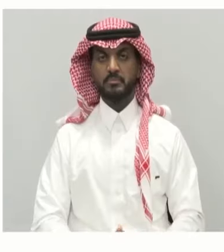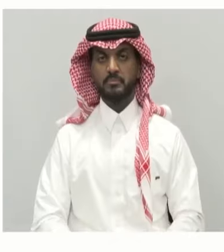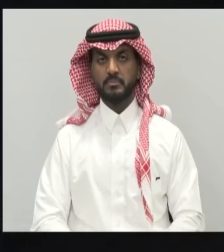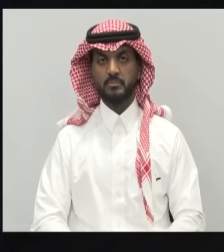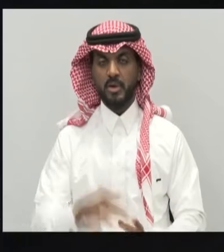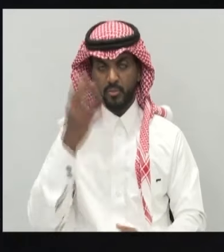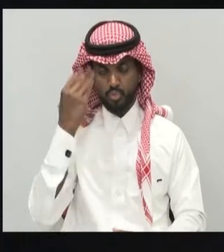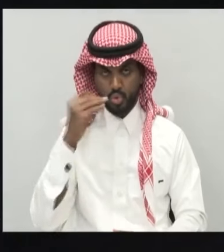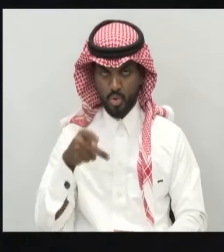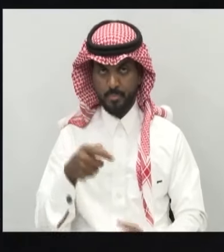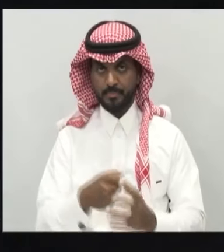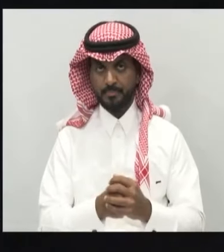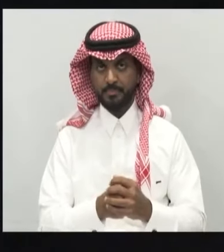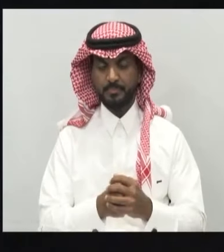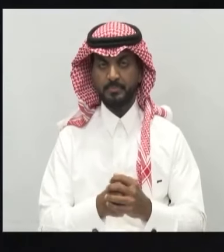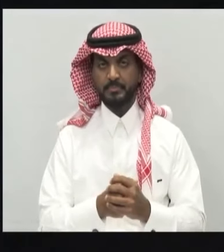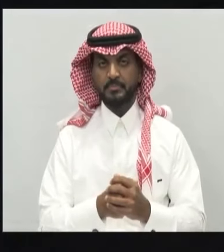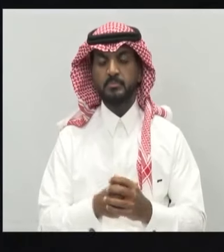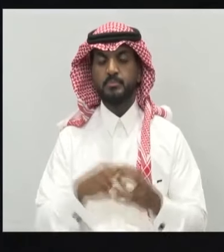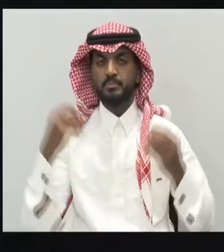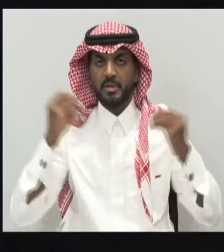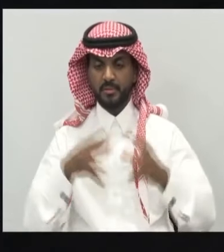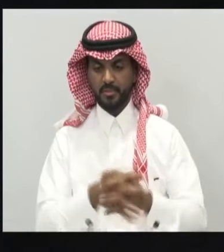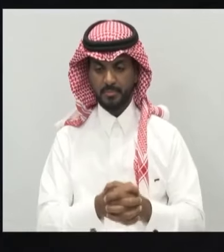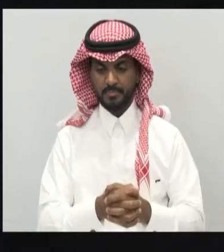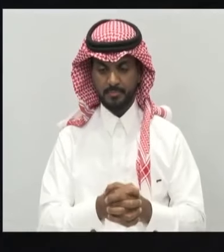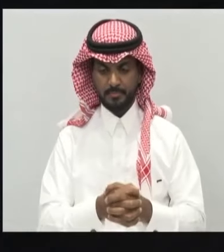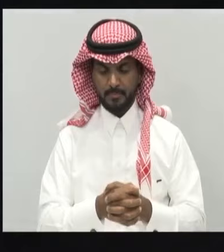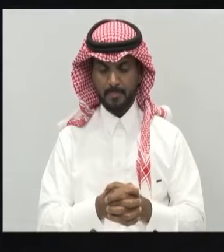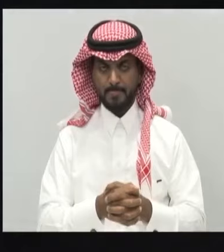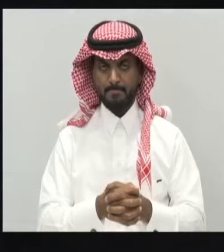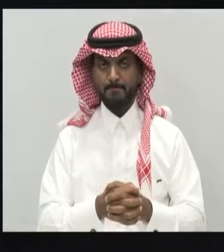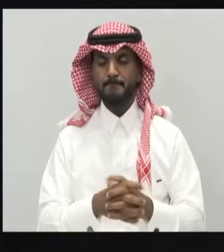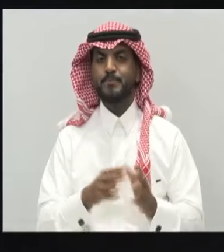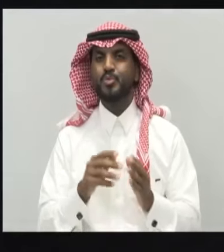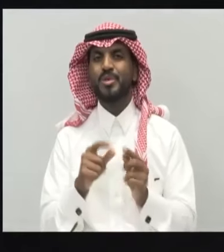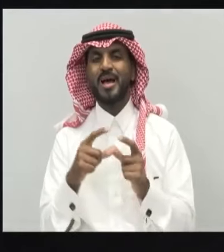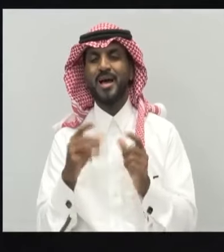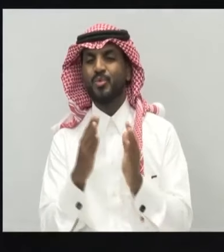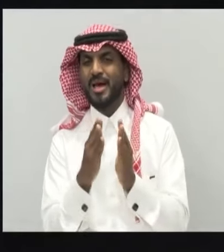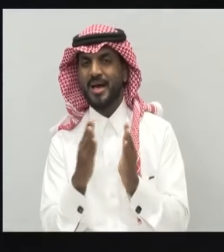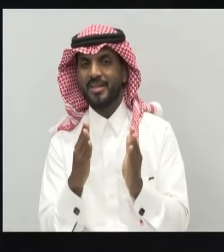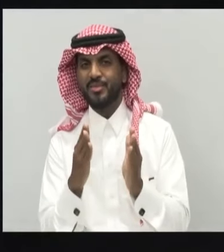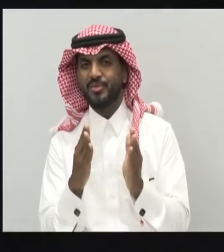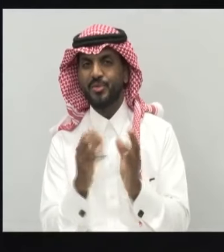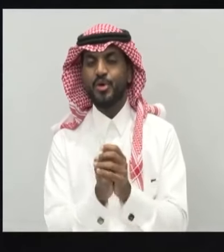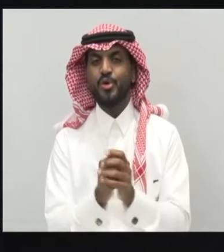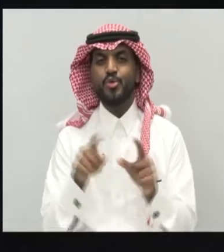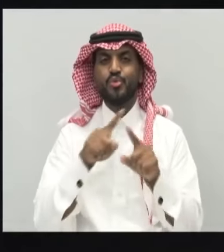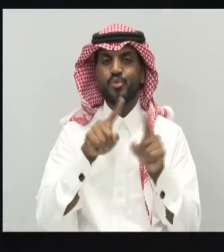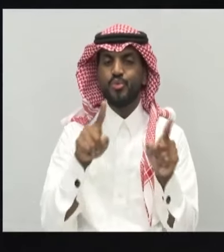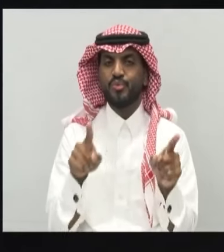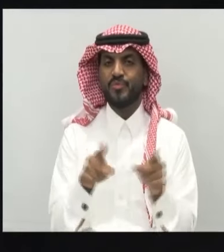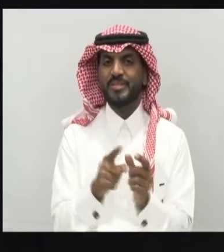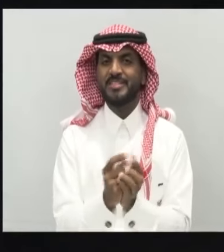وصلتوا للاجابه يا مبدعين بارك الله فيكم اذا عرض غرفه الصف كم تقريبا بعضكم ممكن